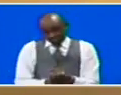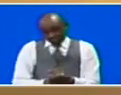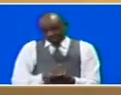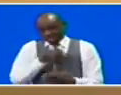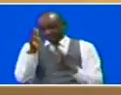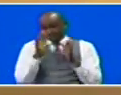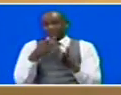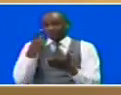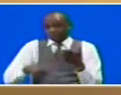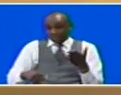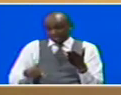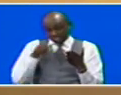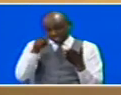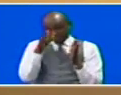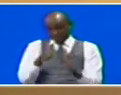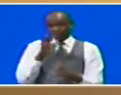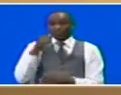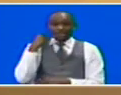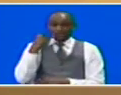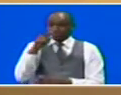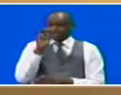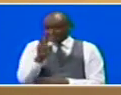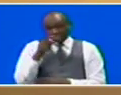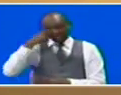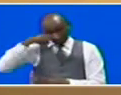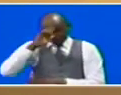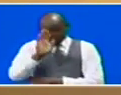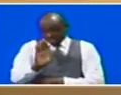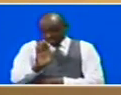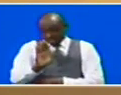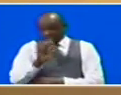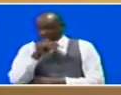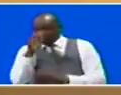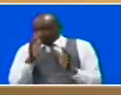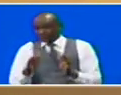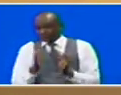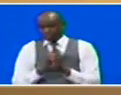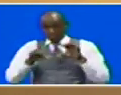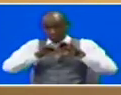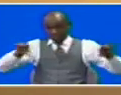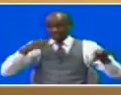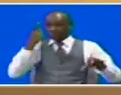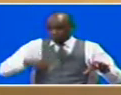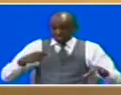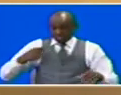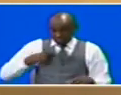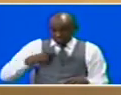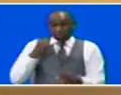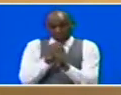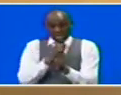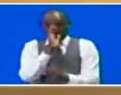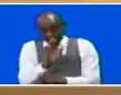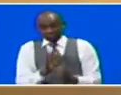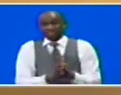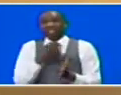yule boy wa Nanyuki anasema naangalia sera zake. Steve kutoka Pipeline anasema mimi naangalia sera na utendakazi. Pia